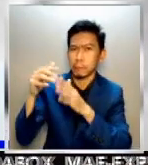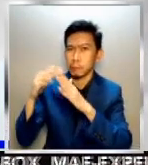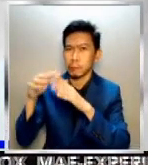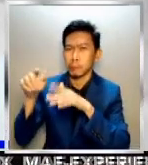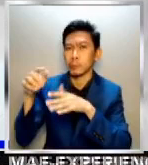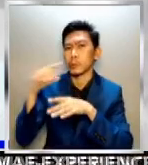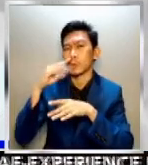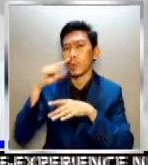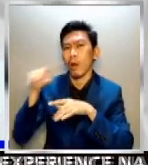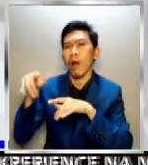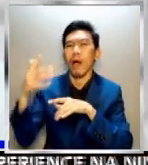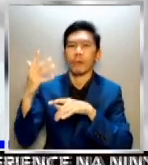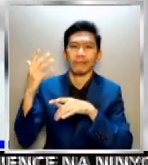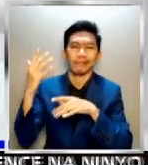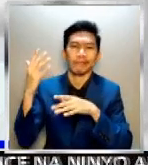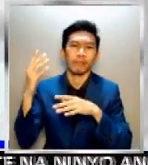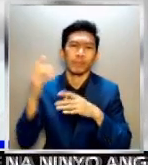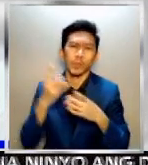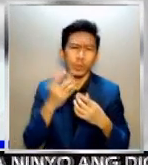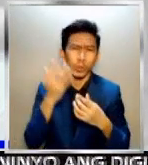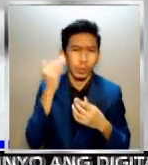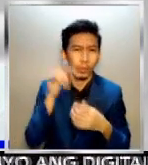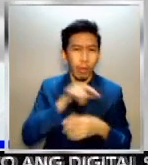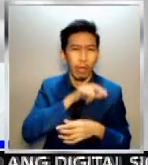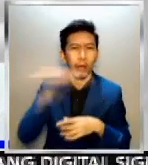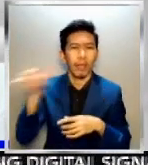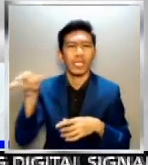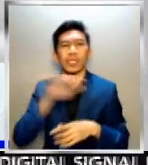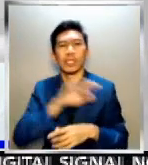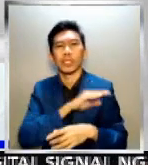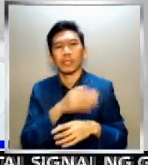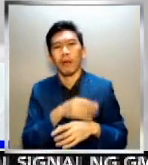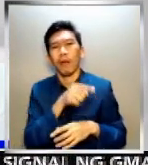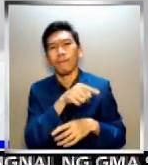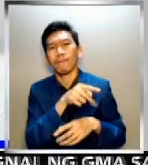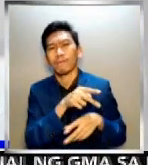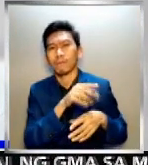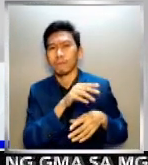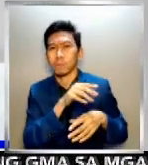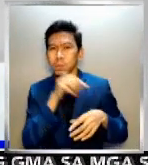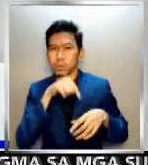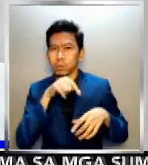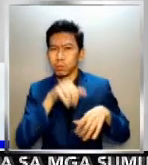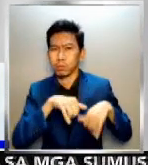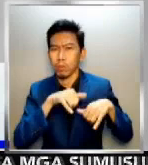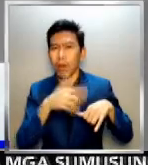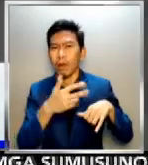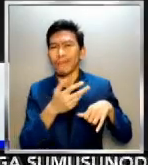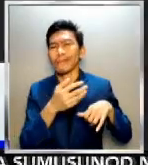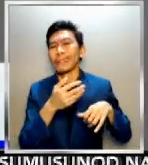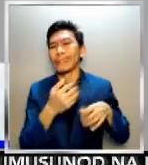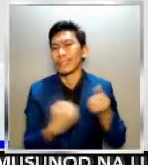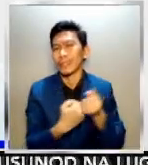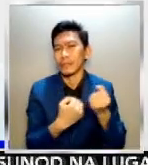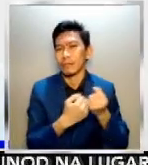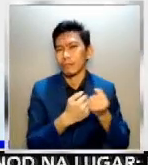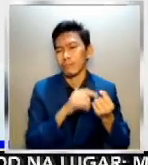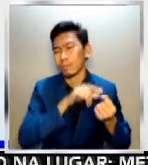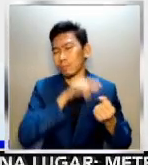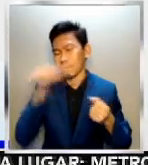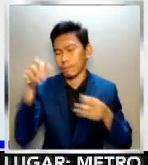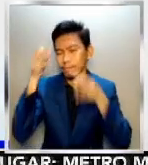mabigyan ng mas magandang buhay ang kanyang dalawang anak sa Pilipinas. Pero ilang buwan pa lang daw si Rose sa kanyang employers, nakaranas na siya